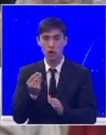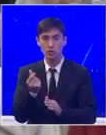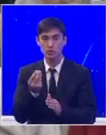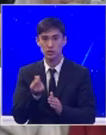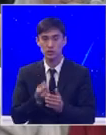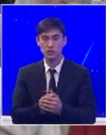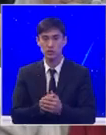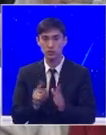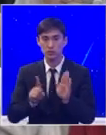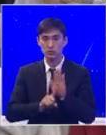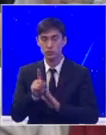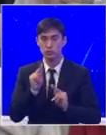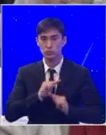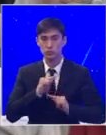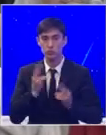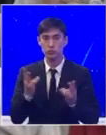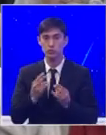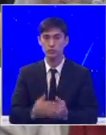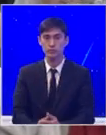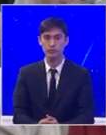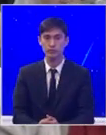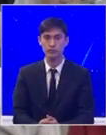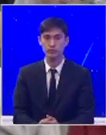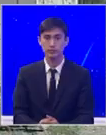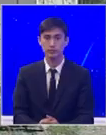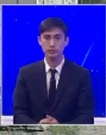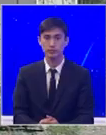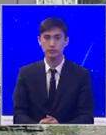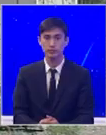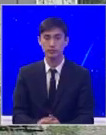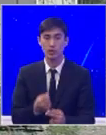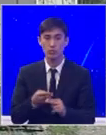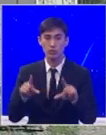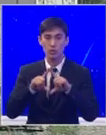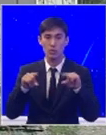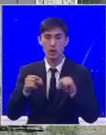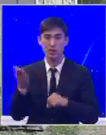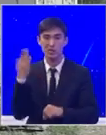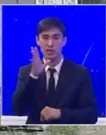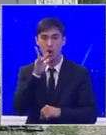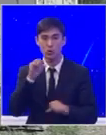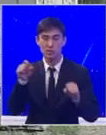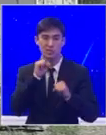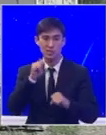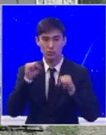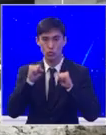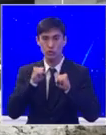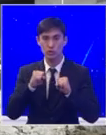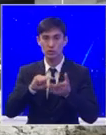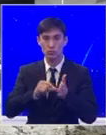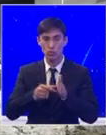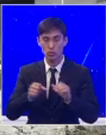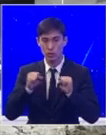жағынан ақсап тұр ғой деймін. Іске қосылмай тұр. Бұл ғимарат кезінде ауыл жастарының спортпен шұғылданатын кешені